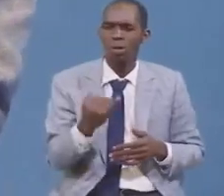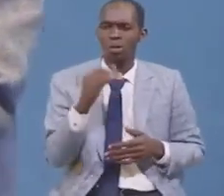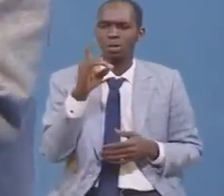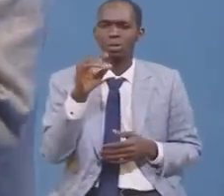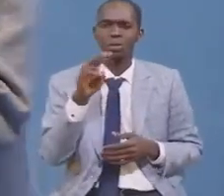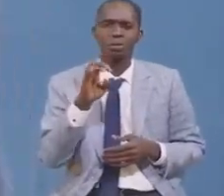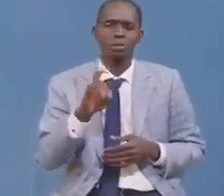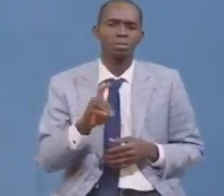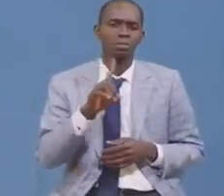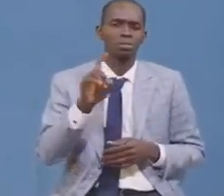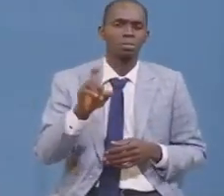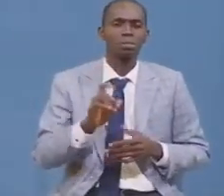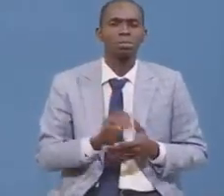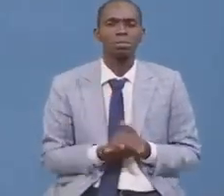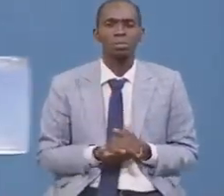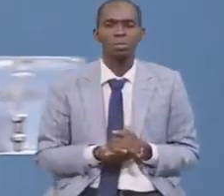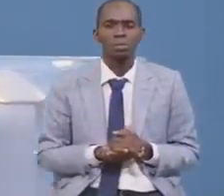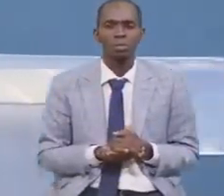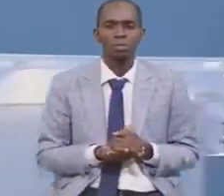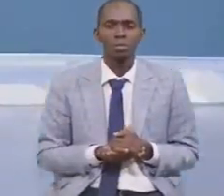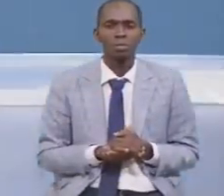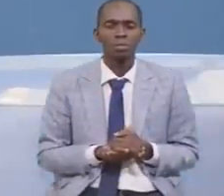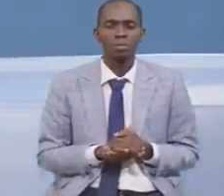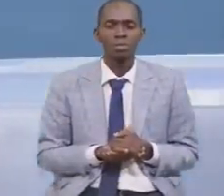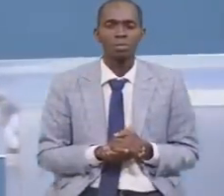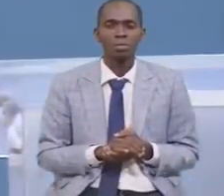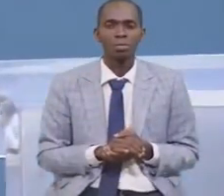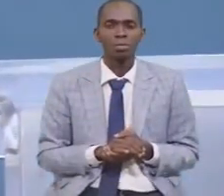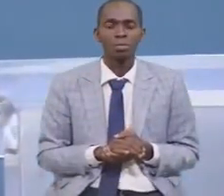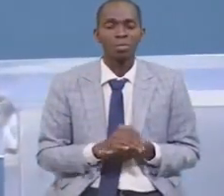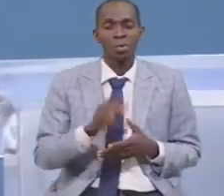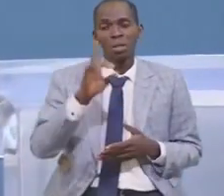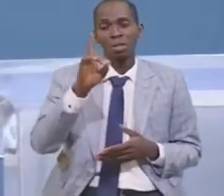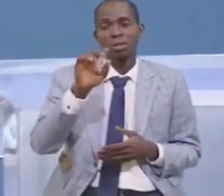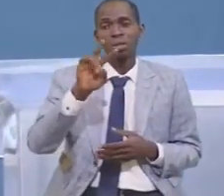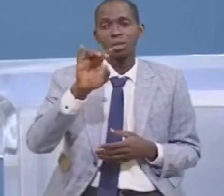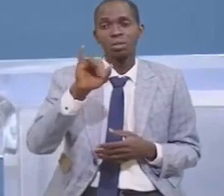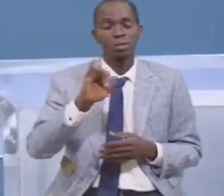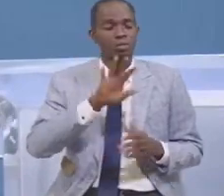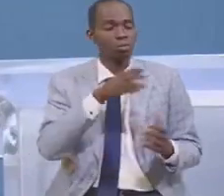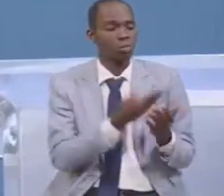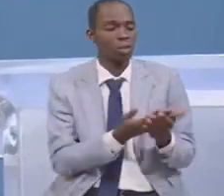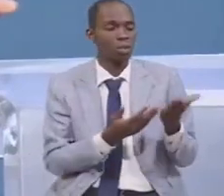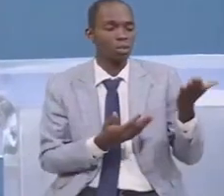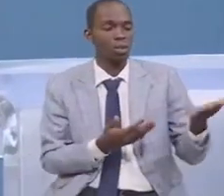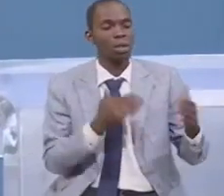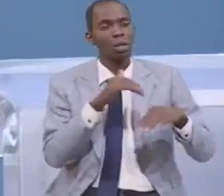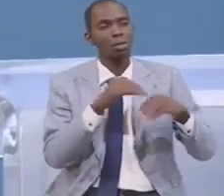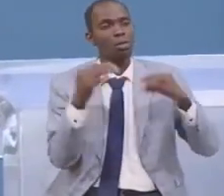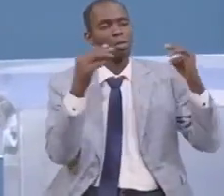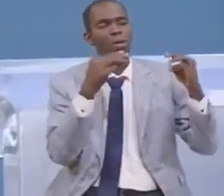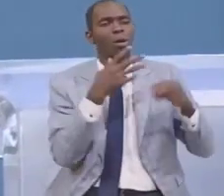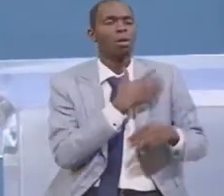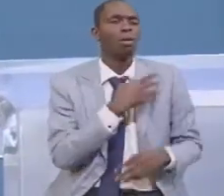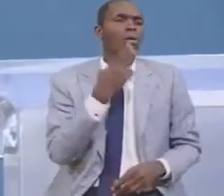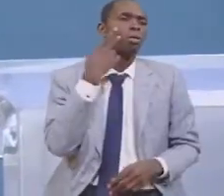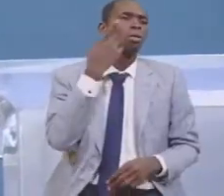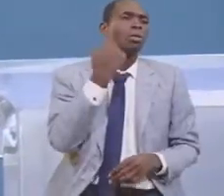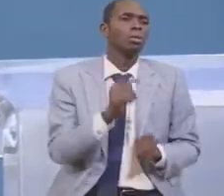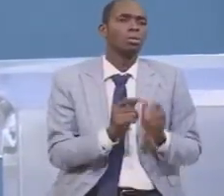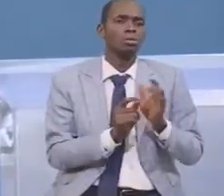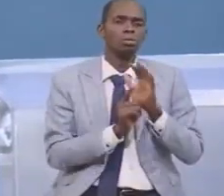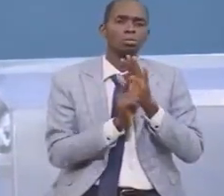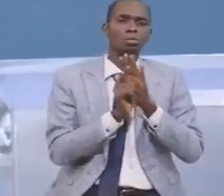భూమికి దావీదు చేస్తున్న ప్రయాణం ఎందుకు? He got there. అతను అక్కడికి వెళ్ళాడు. He saw Goliath.